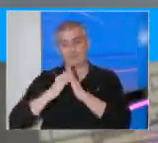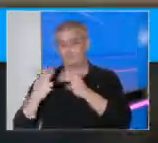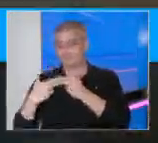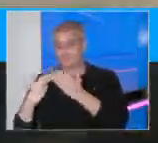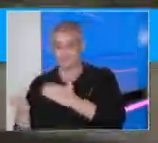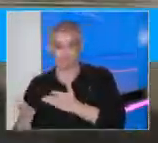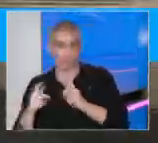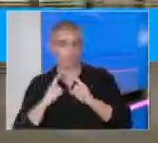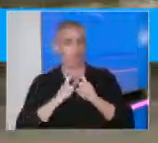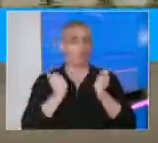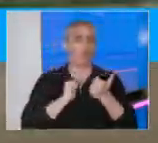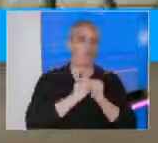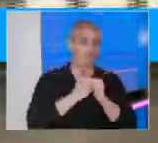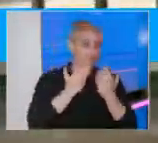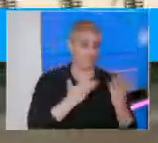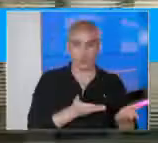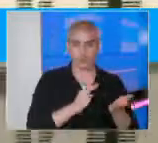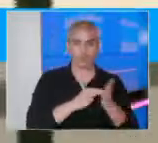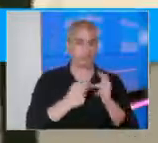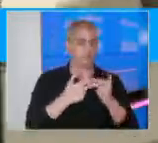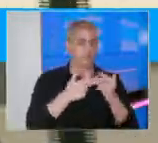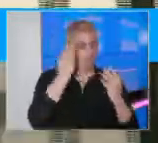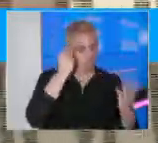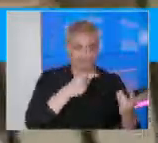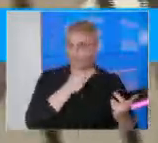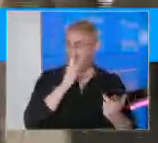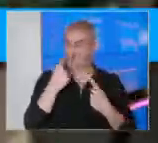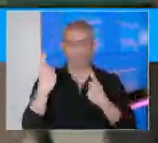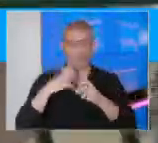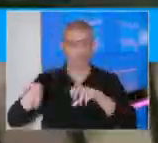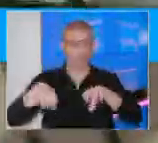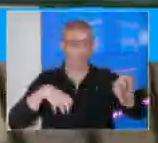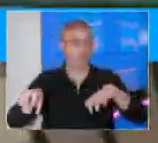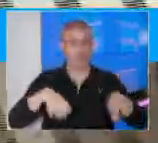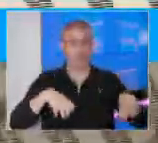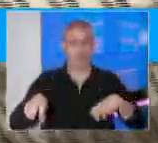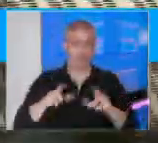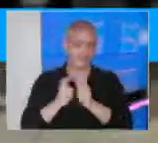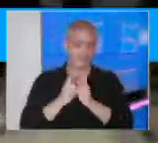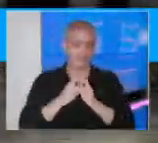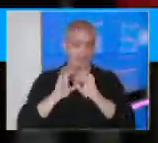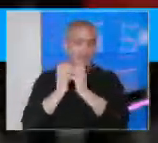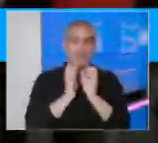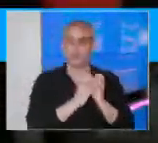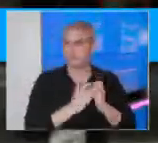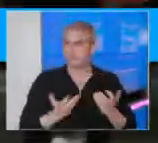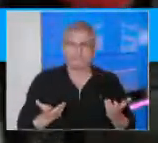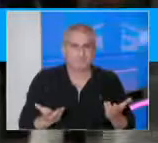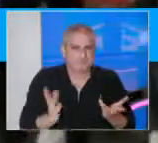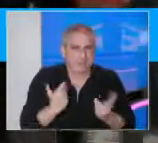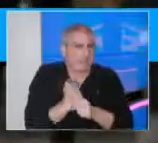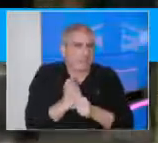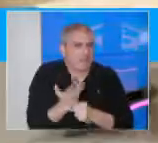אולם ספורט עם חדרי חוגים תמוד לבית הספר, הוא יכול לחלק את התלמידים, את הכיתות לקפסולות. למה